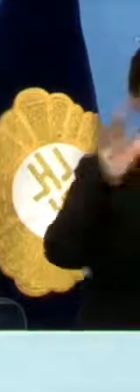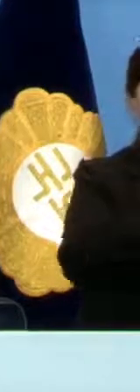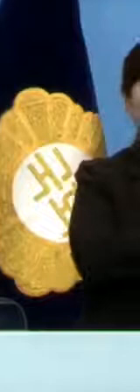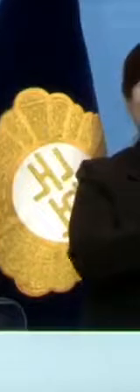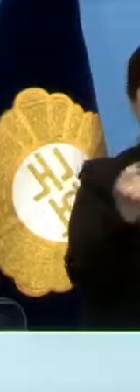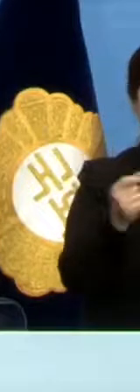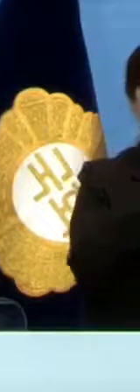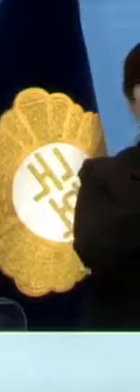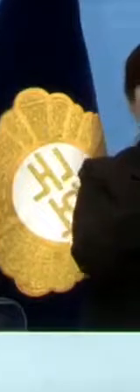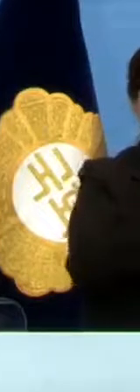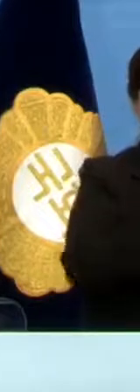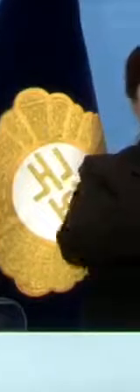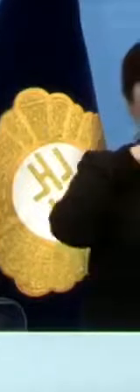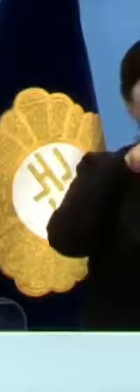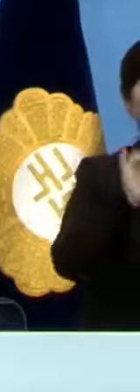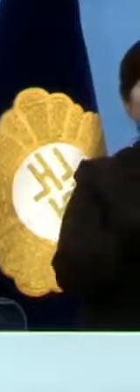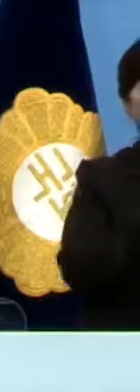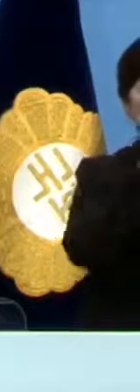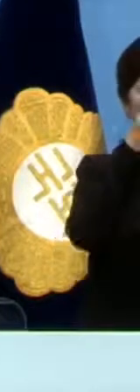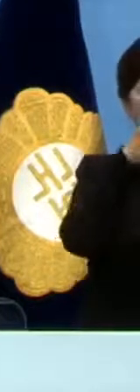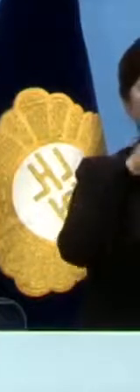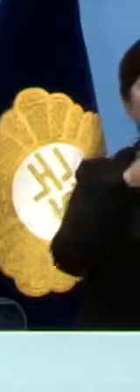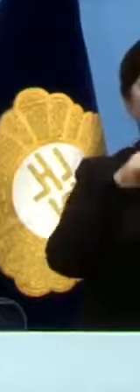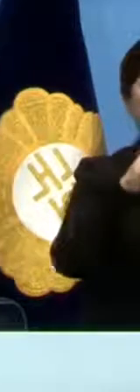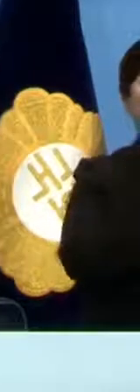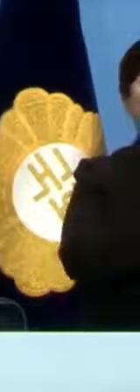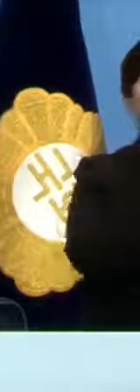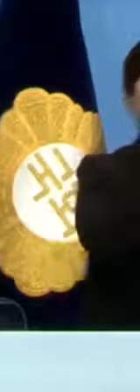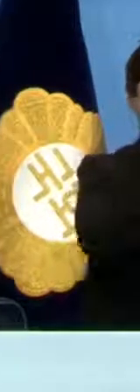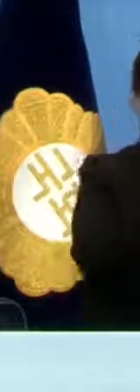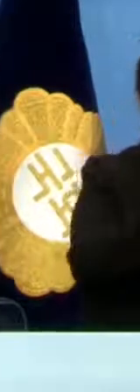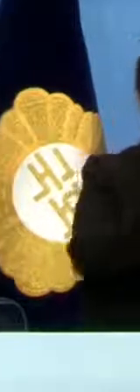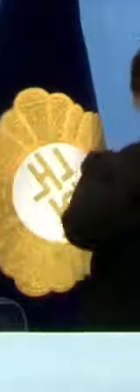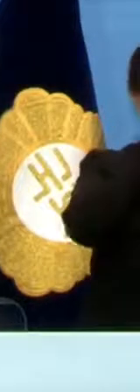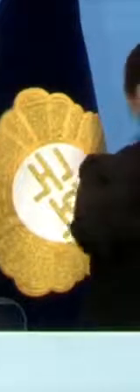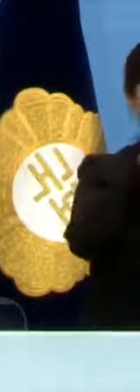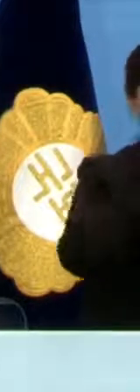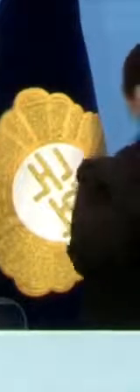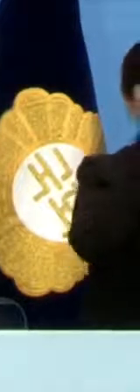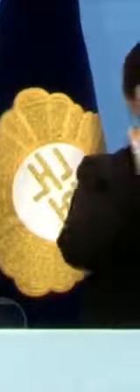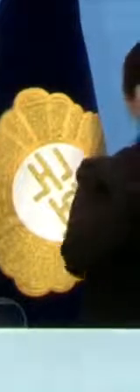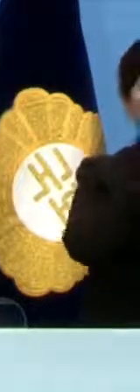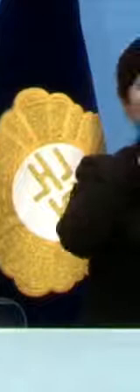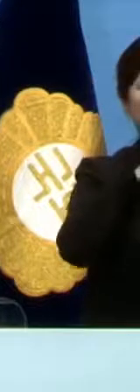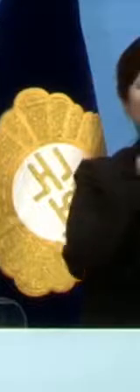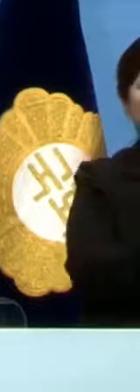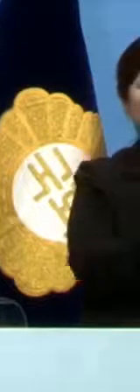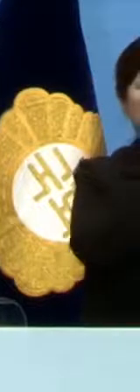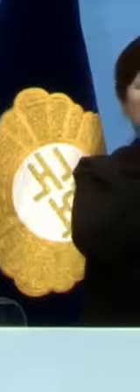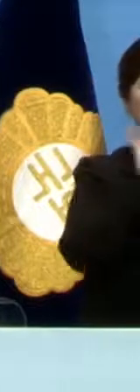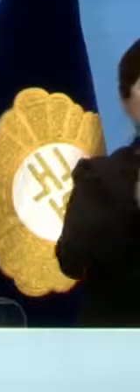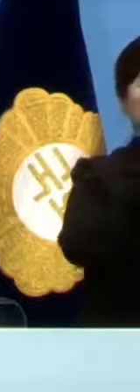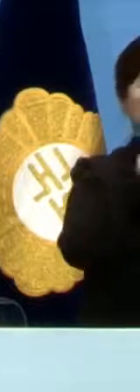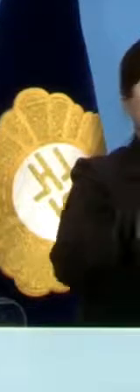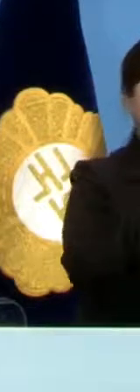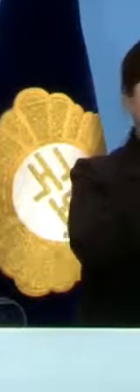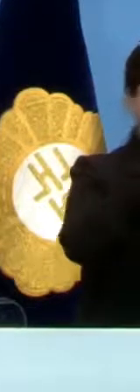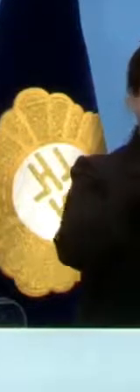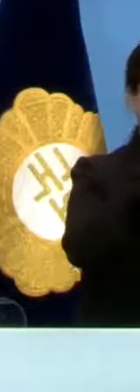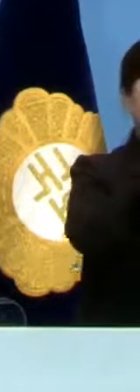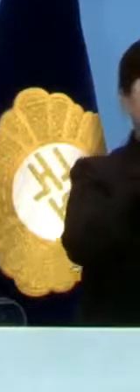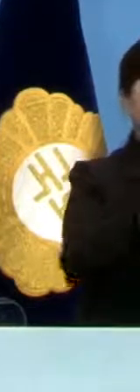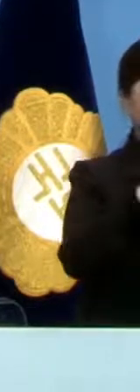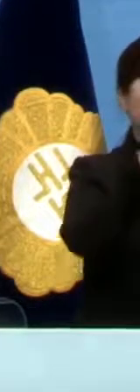일동 안민석, 송영길, 이광재, 한정혜, 가운식, 김경엽, 김병욱, 박재호,